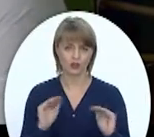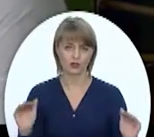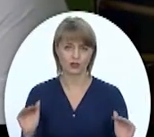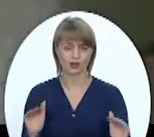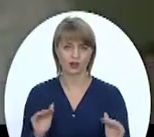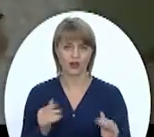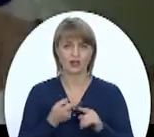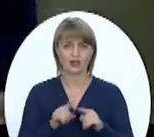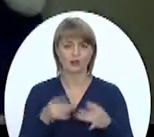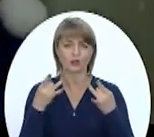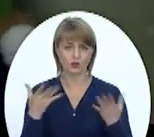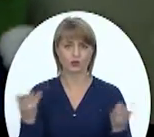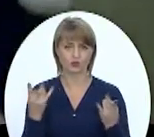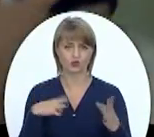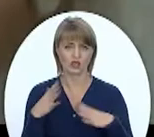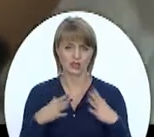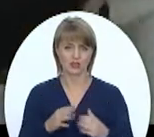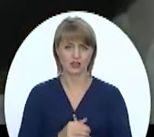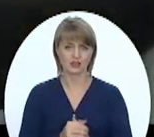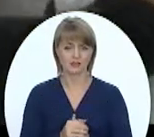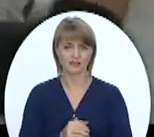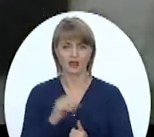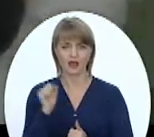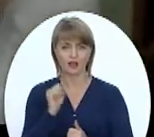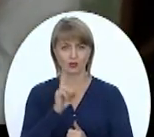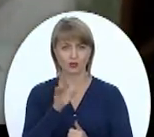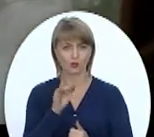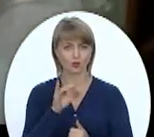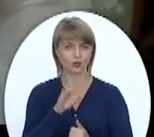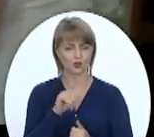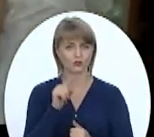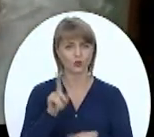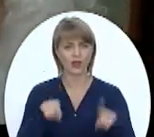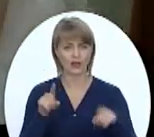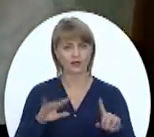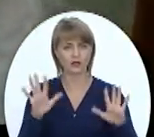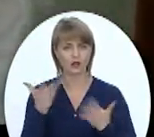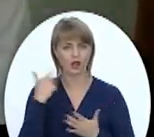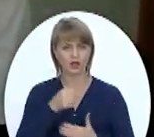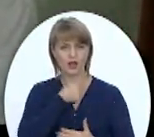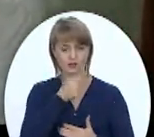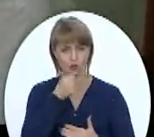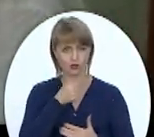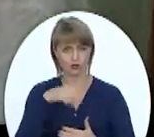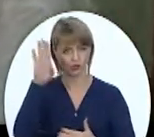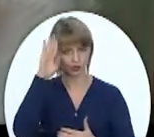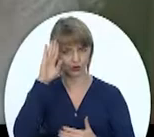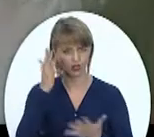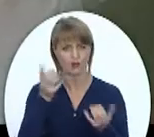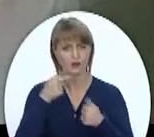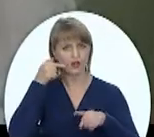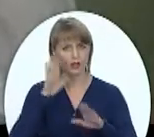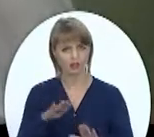нужно заниматься. Александр Кутузов – тот редкий случай, когда взрослый состоявшийся мужчина принимает решение помогать